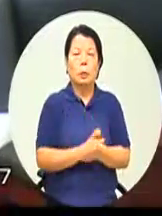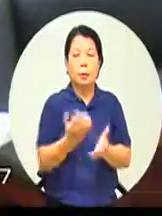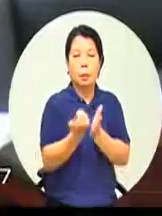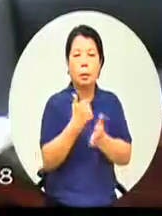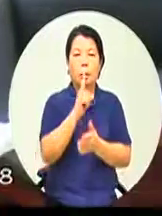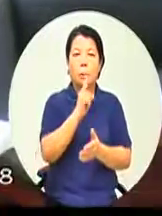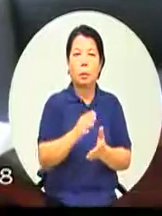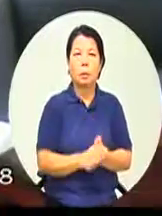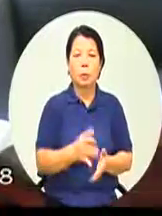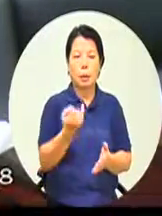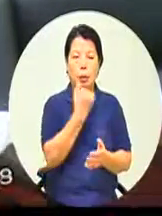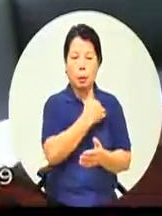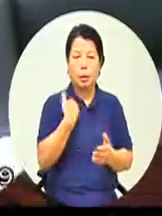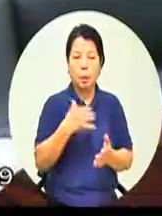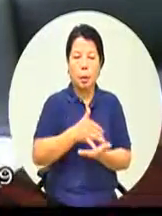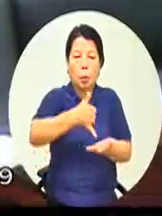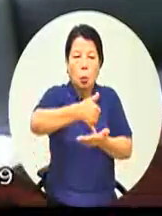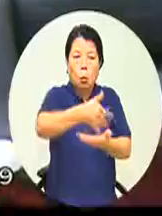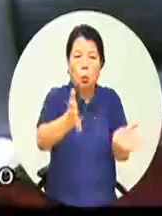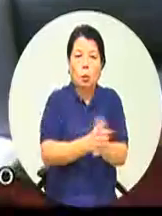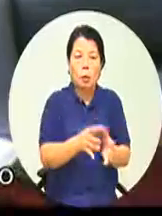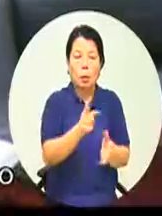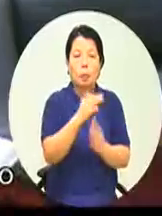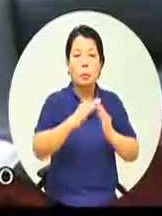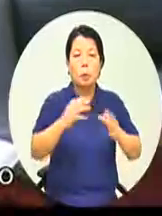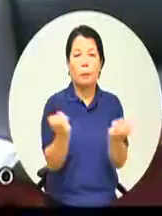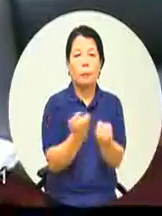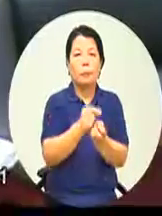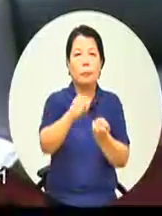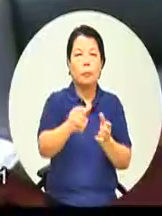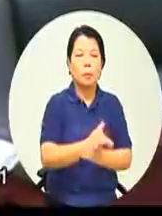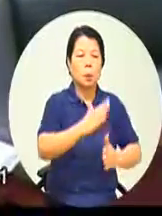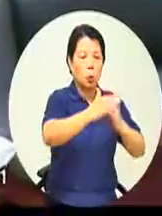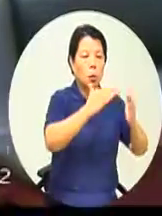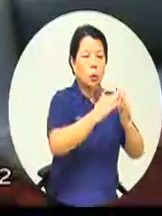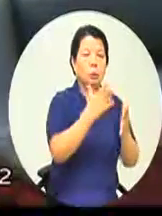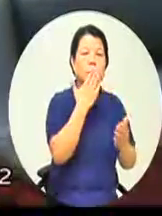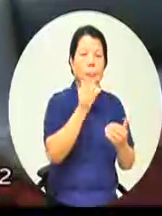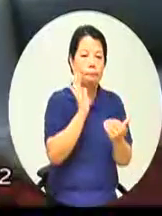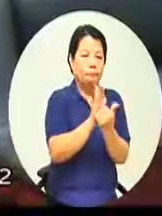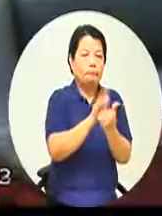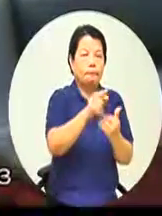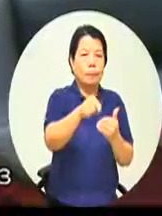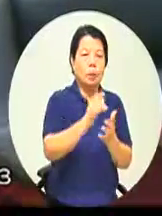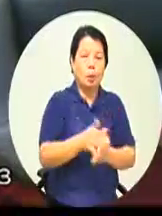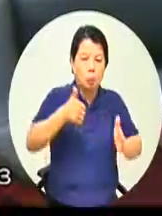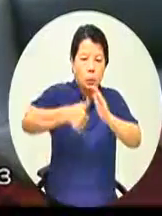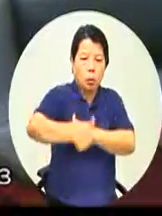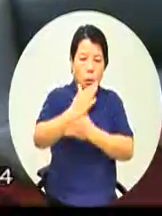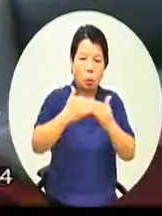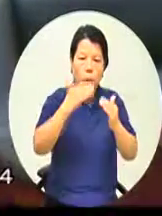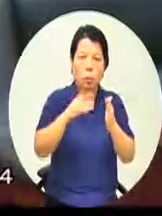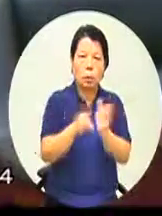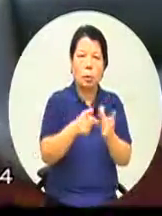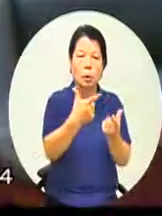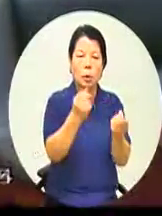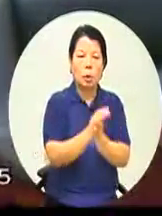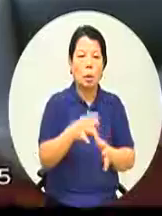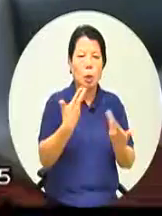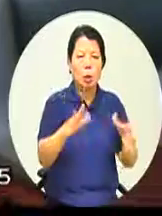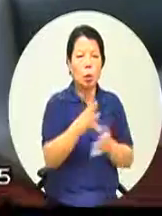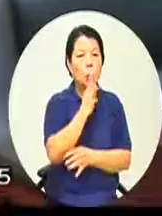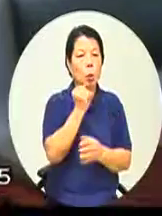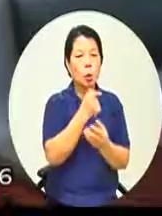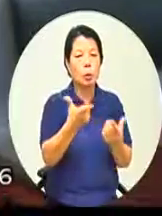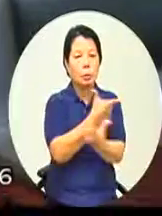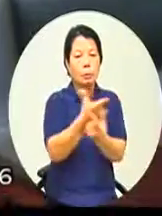就是说，他可能是比较弱势的家庭，家庭出问题，学校是第二道防线，所以进入校园的时候，他会有很多的同侪的压力，